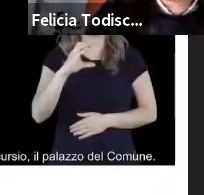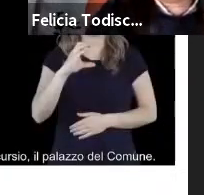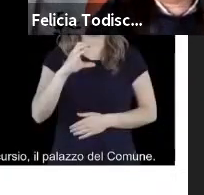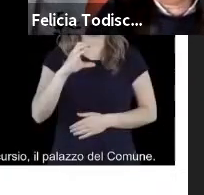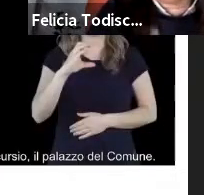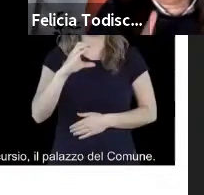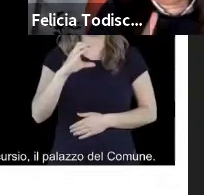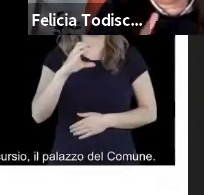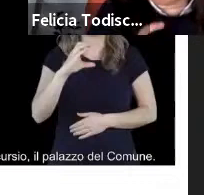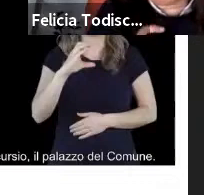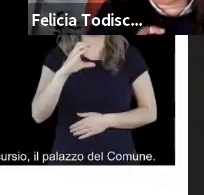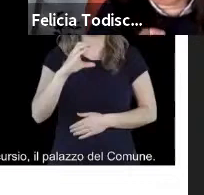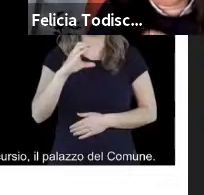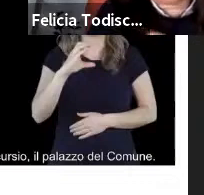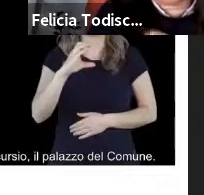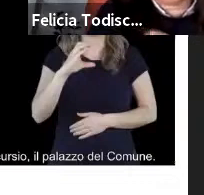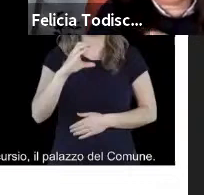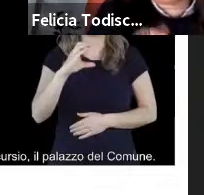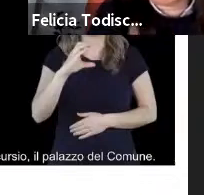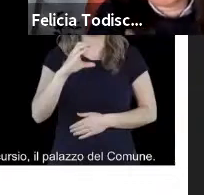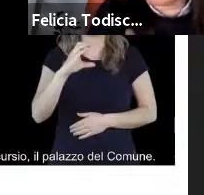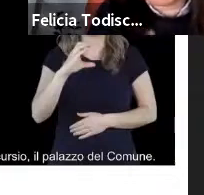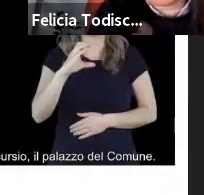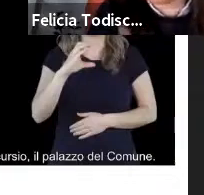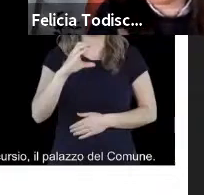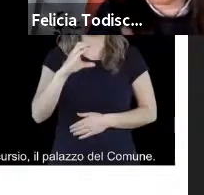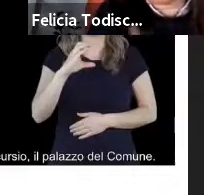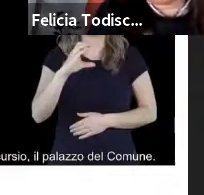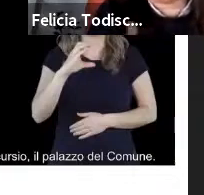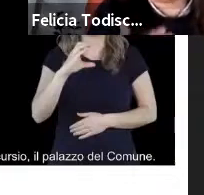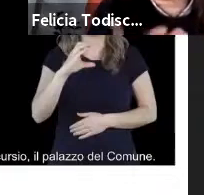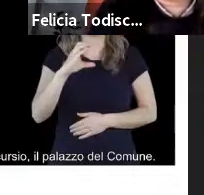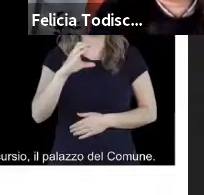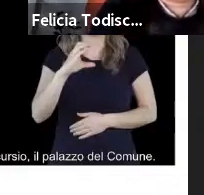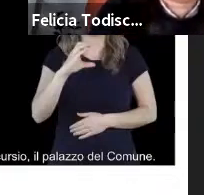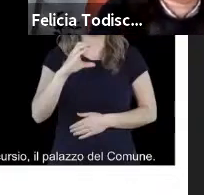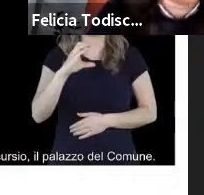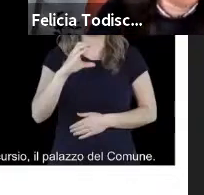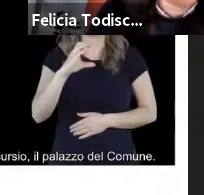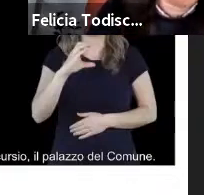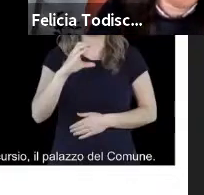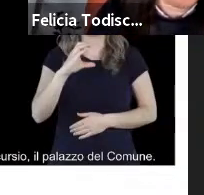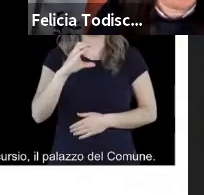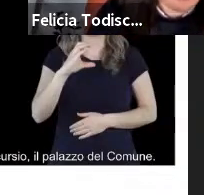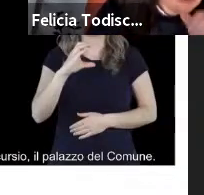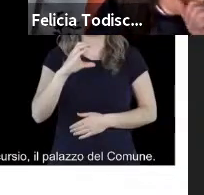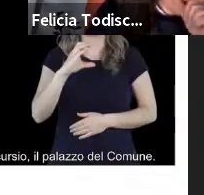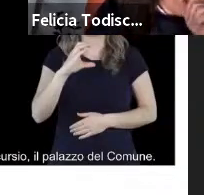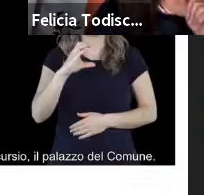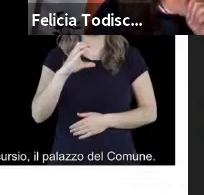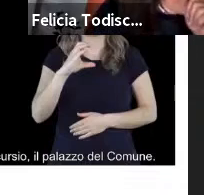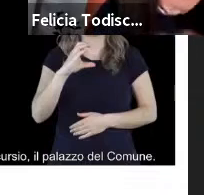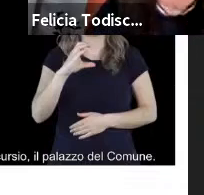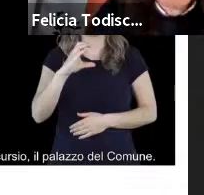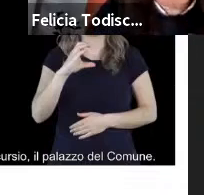Cosa abbiamo fatto quindi a Bologna per rispondere a questa difficoltà, per superare questa difficoltà?